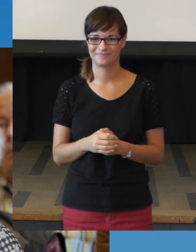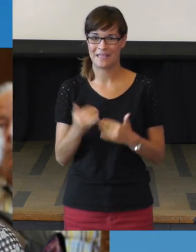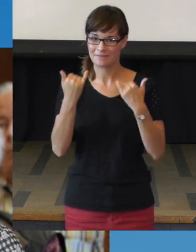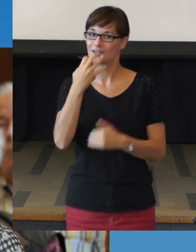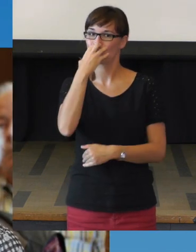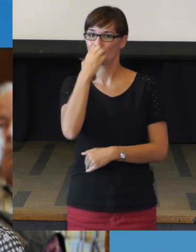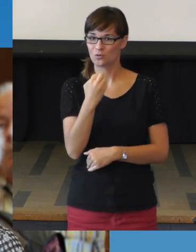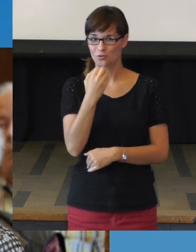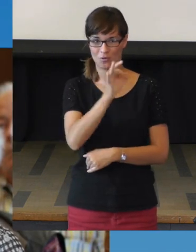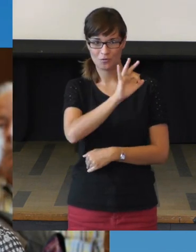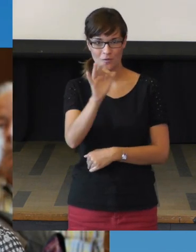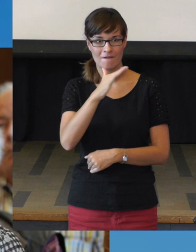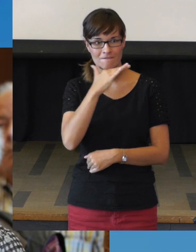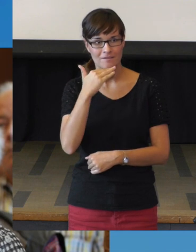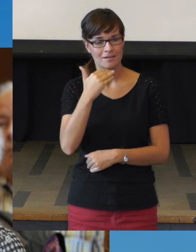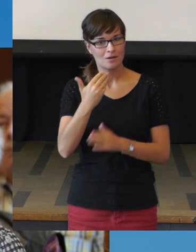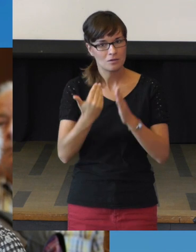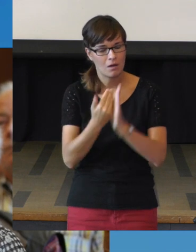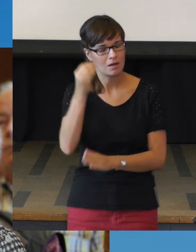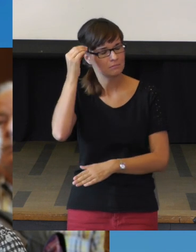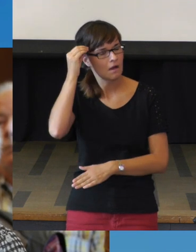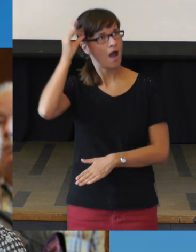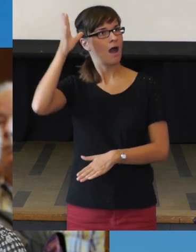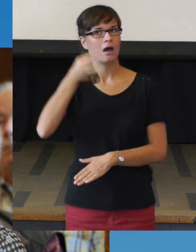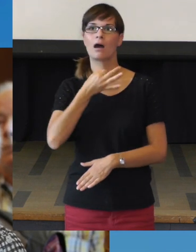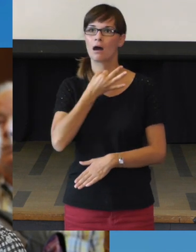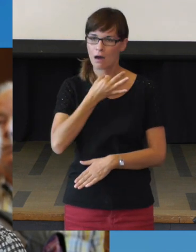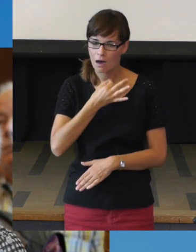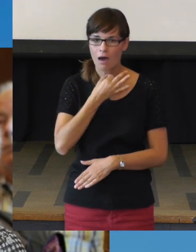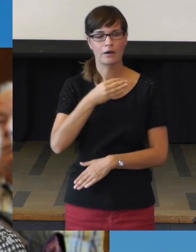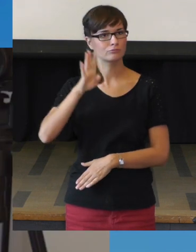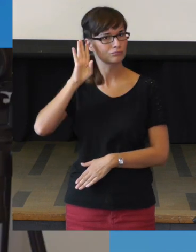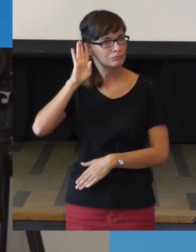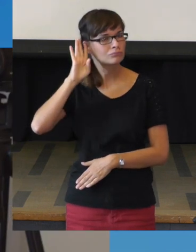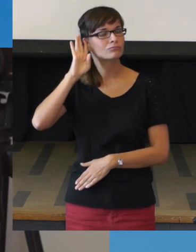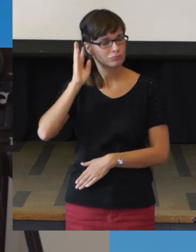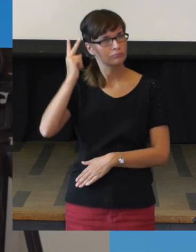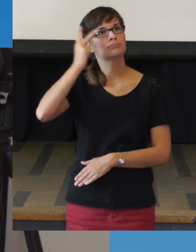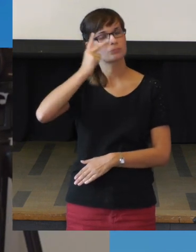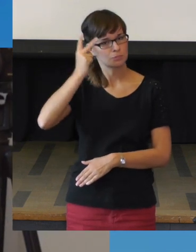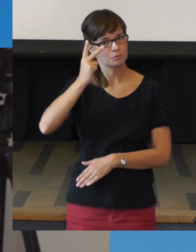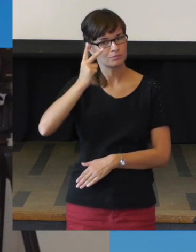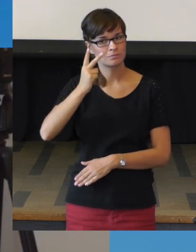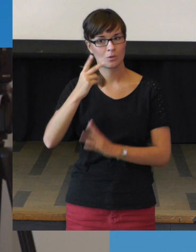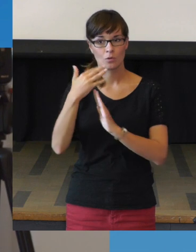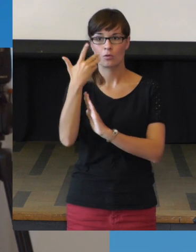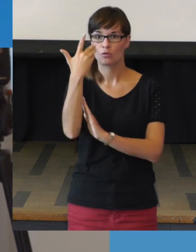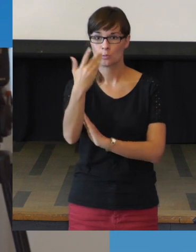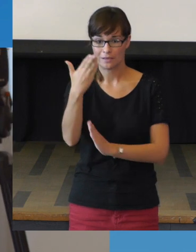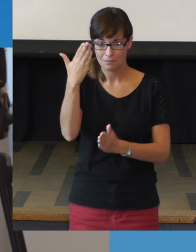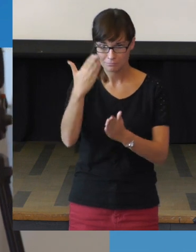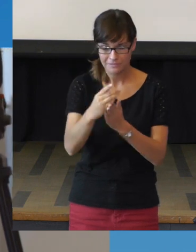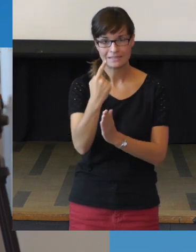wünsche ich Ihnen jetzt viele gute Erkenntnisse, dass Sie dem Vortrag gut lauschen können und dass Sie sich trauen, ganz zum